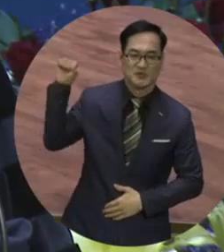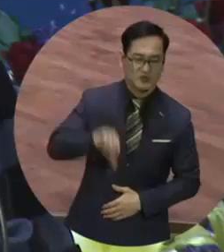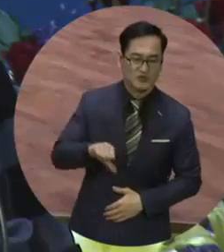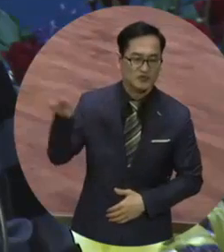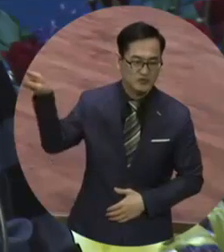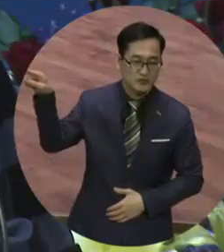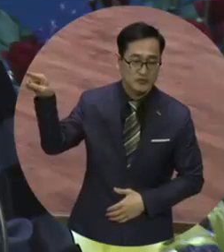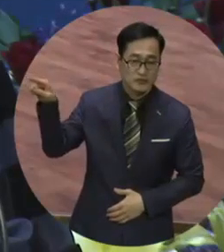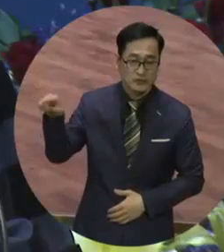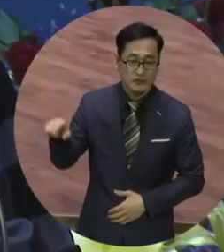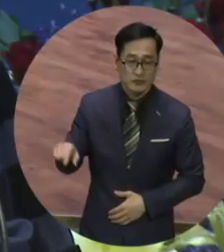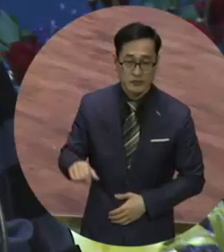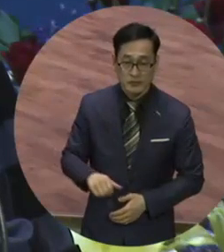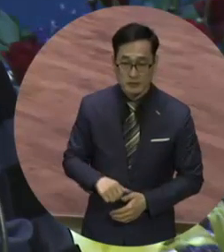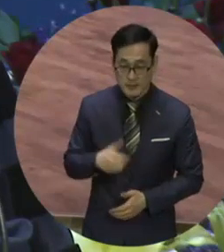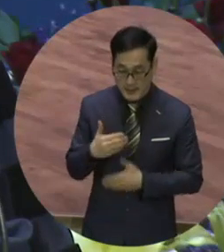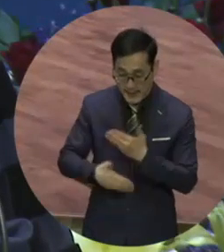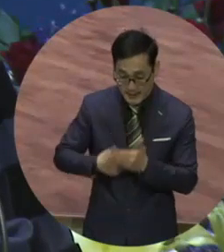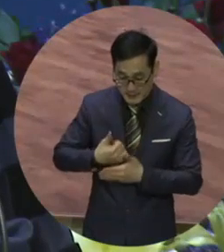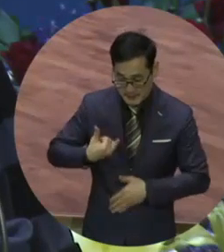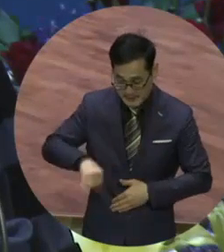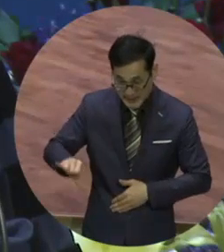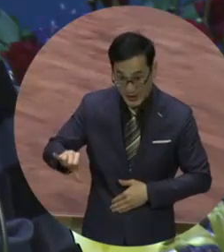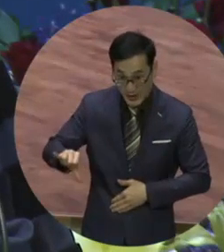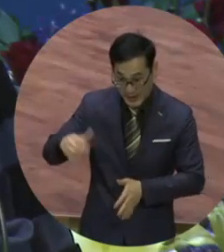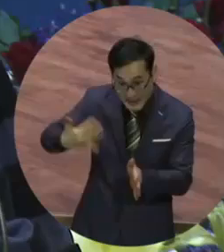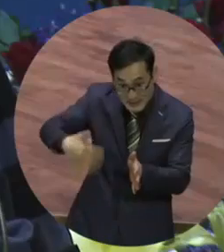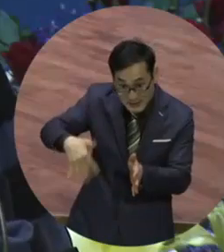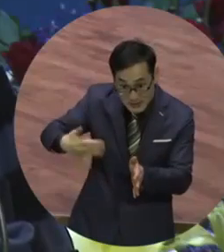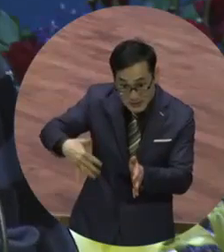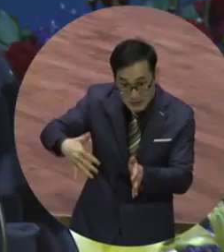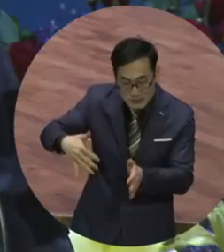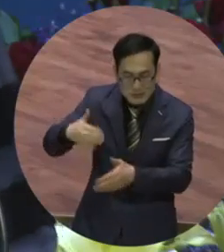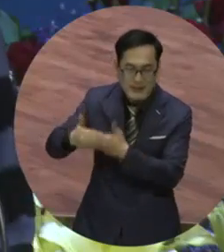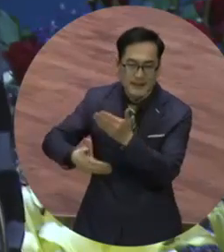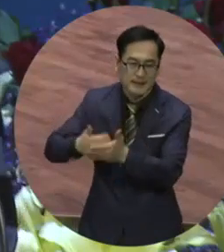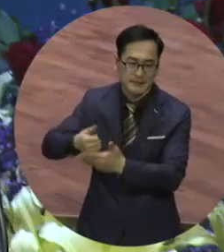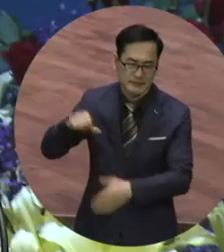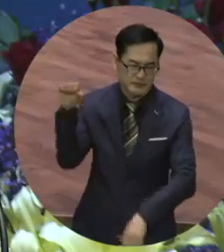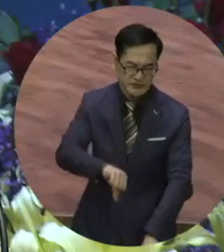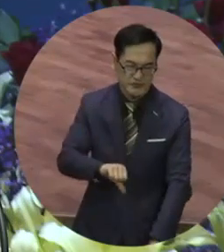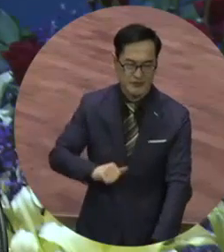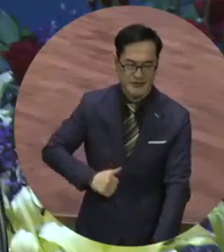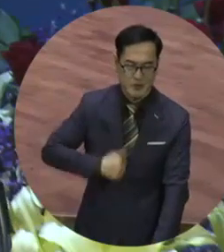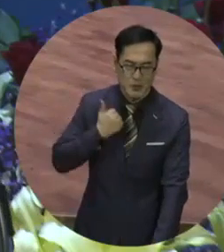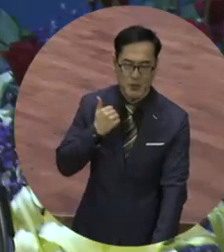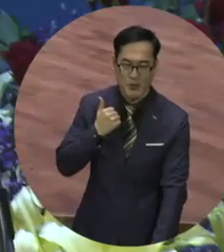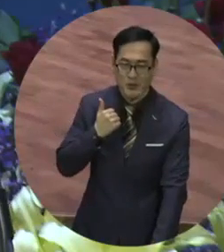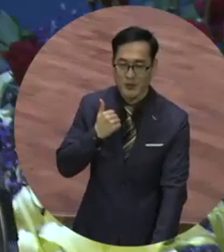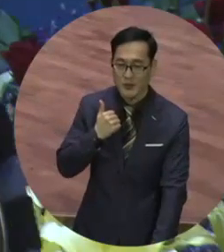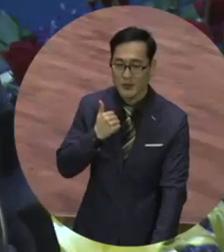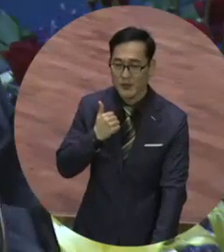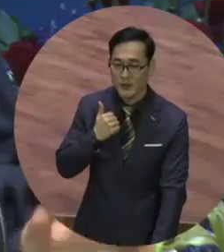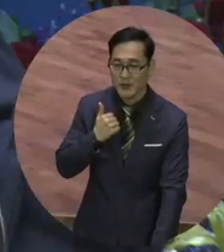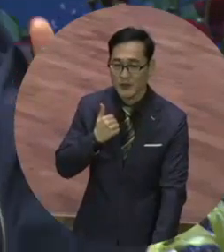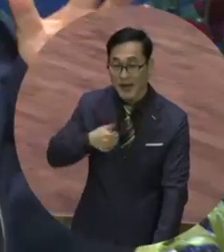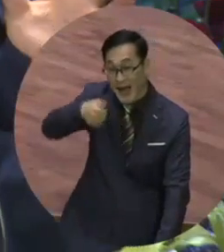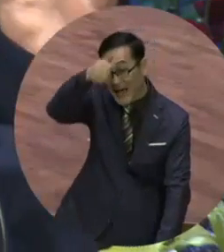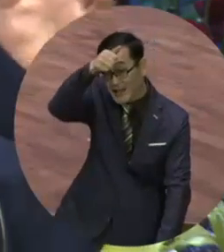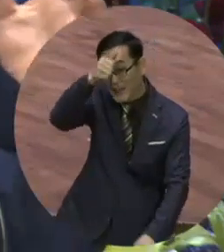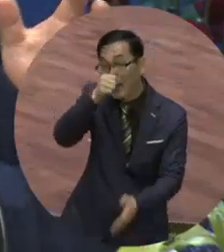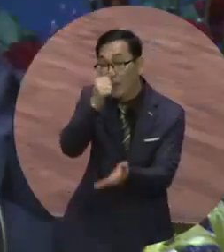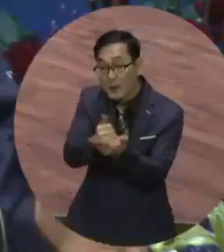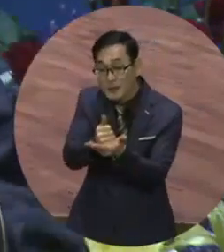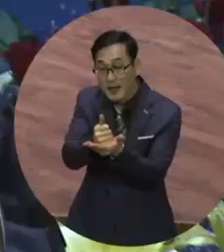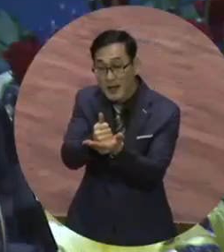하나님의 자녀가 되기 전에 하나님의 진노라는 표현입니다. 창세기 3장에서 발생된 첫 사람 아담의 이 범죄로 인해서